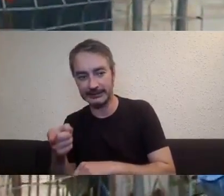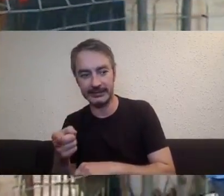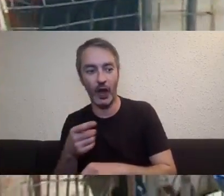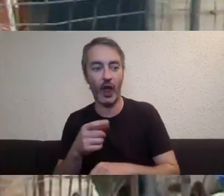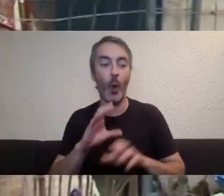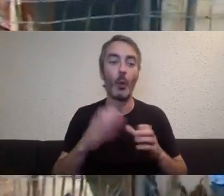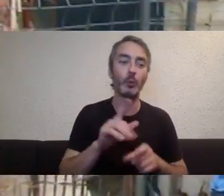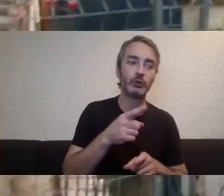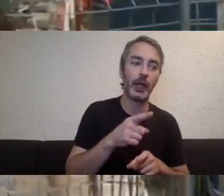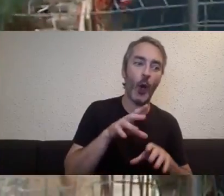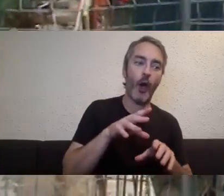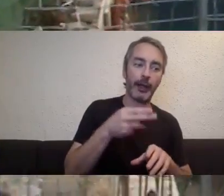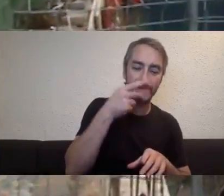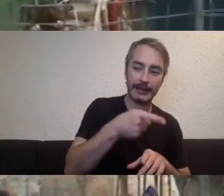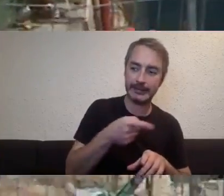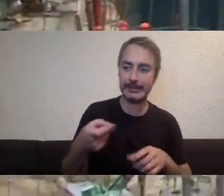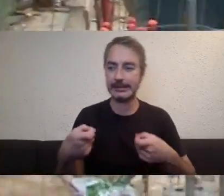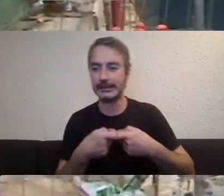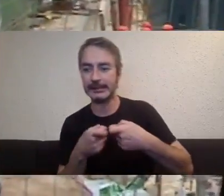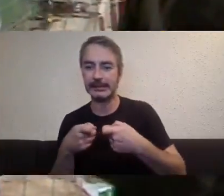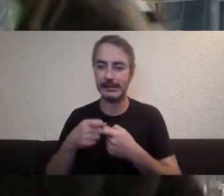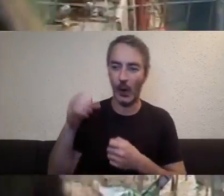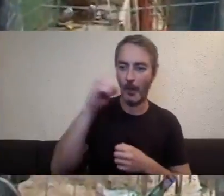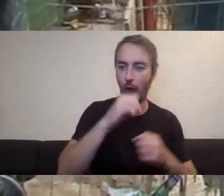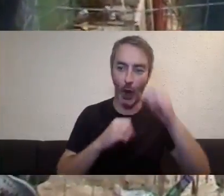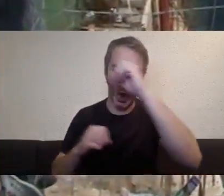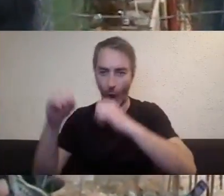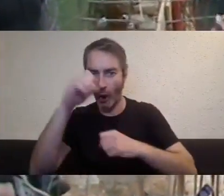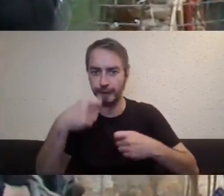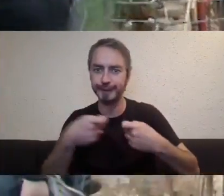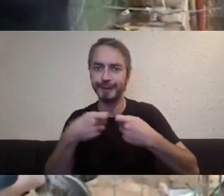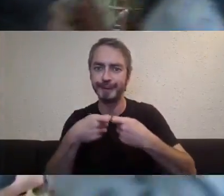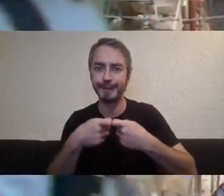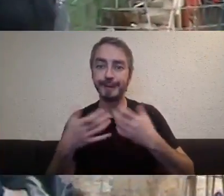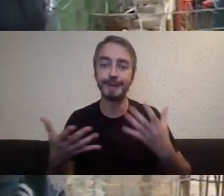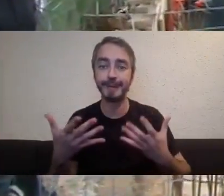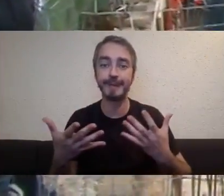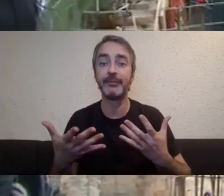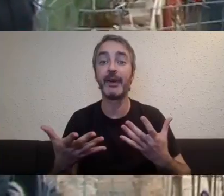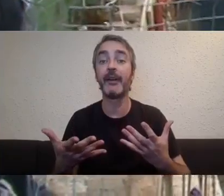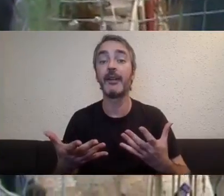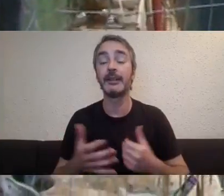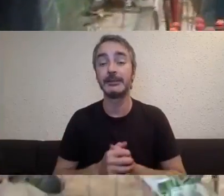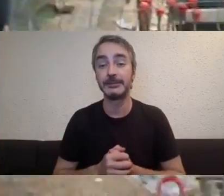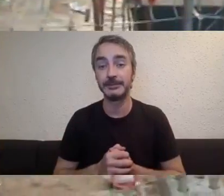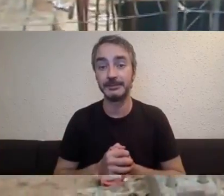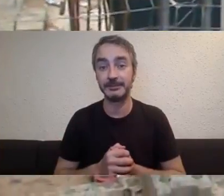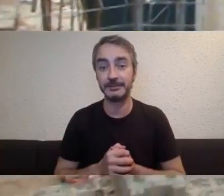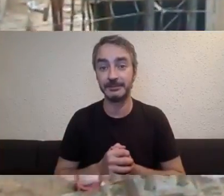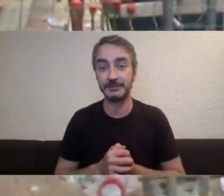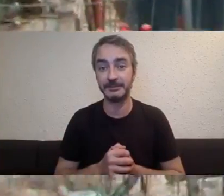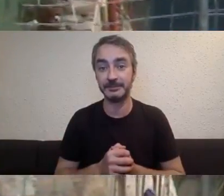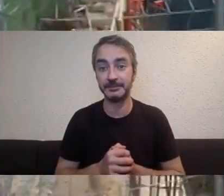l'Orfeó, doncs va provocar una mica de mala maror, donant que s'entenia que l'Orfeó doncs, potser no estava actuant amb